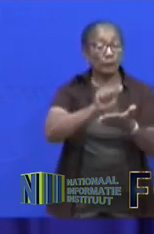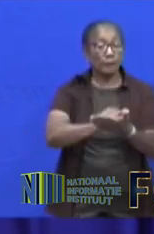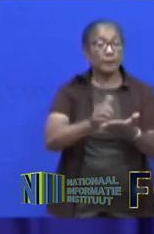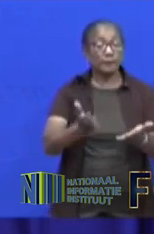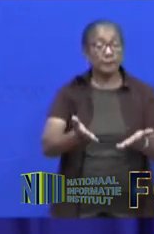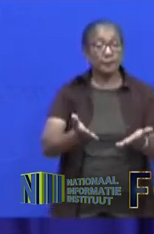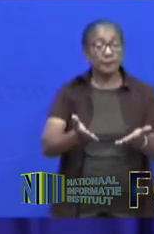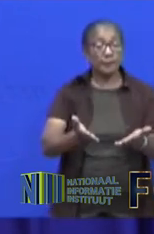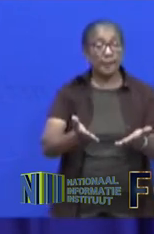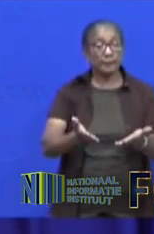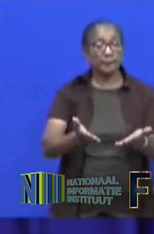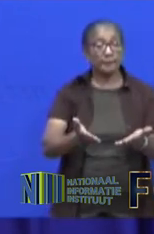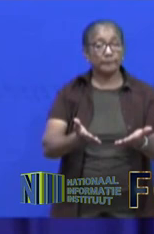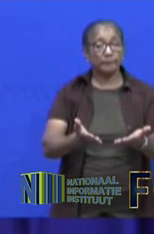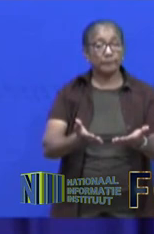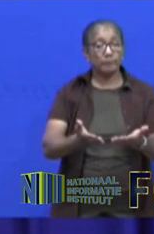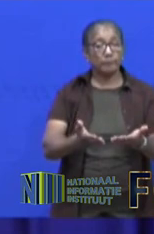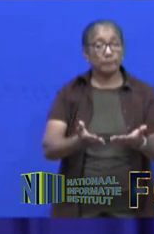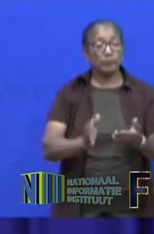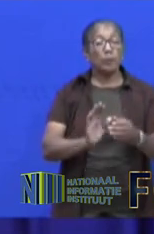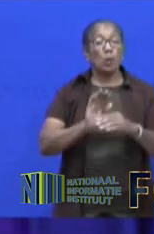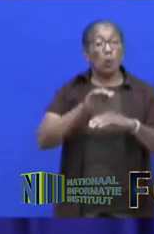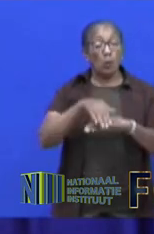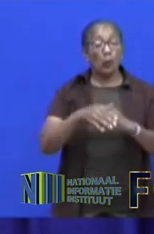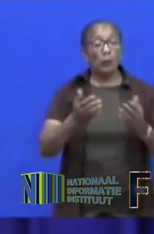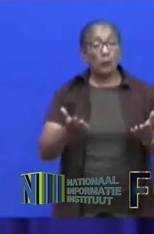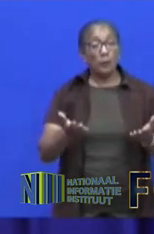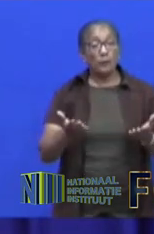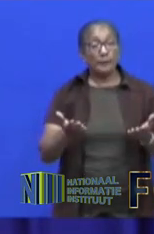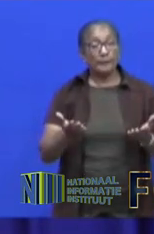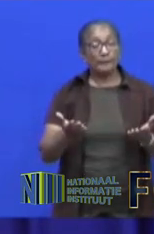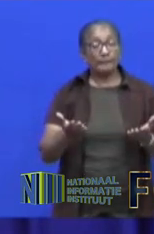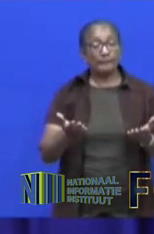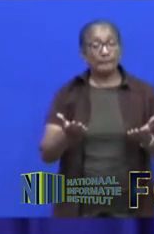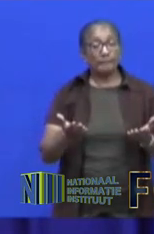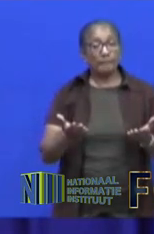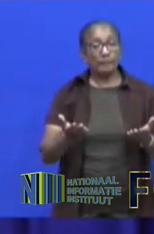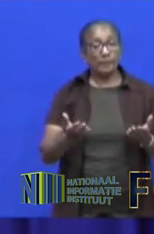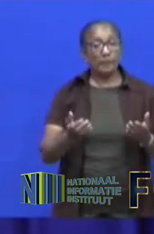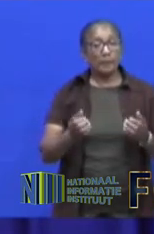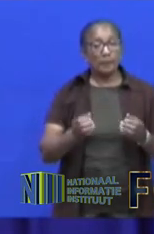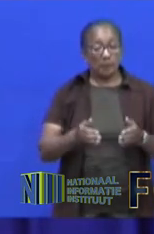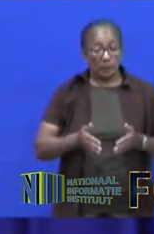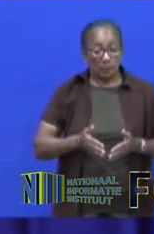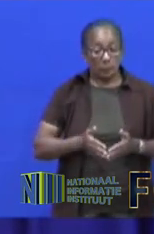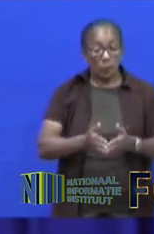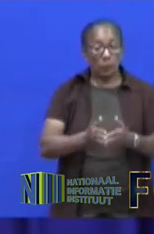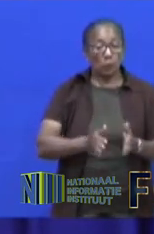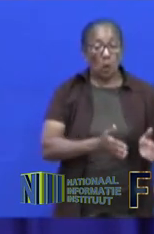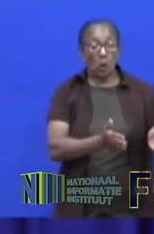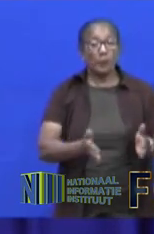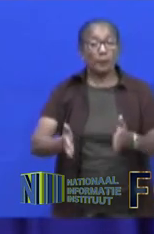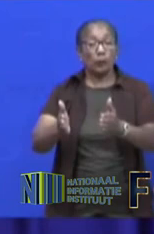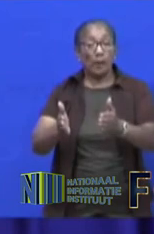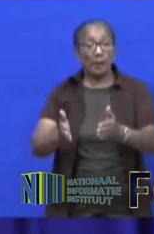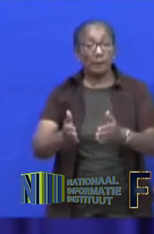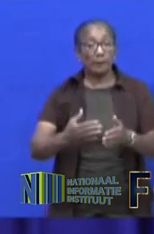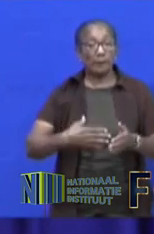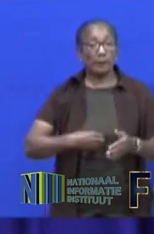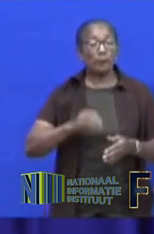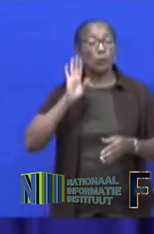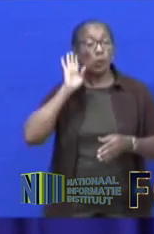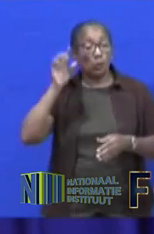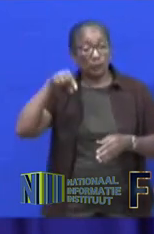vastgesteld. Met betrekking dus tot zaken dat op het water gebeurt, heb ik net binnengekregen